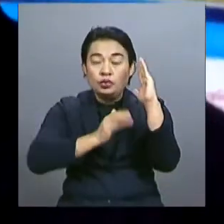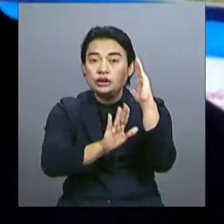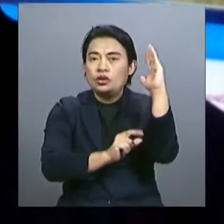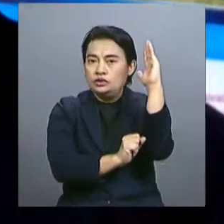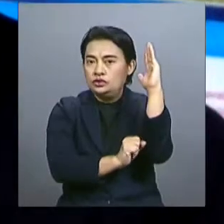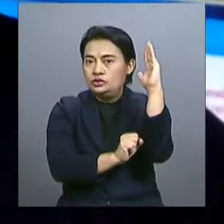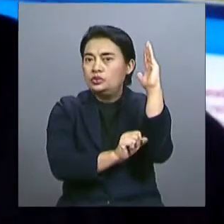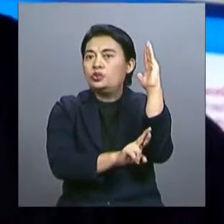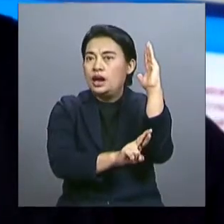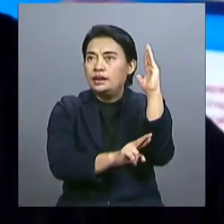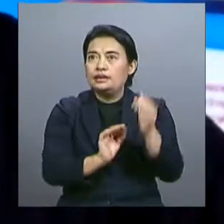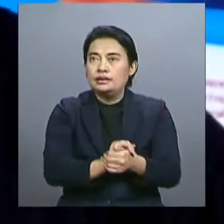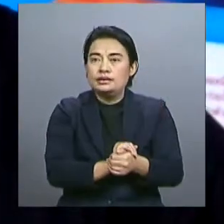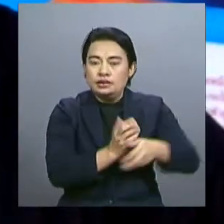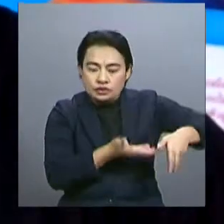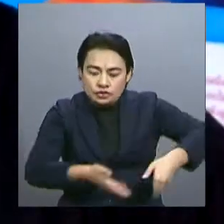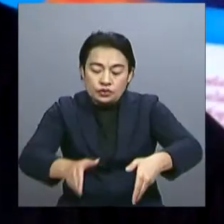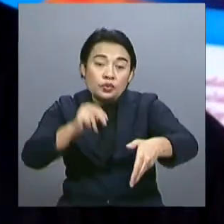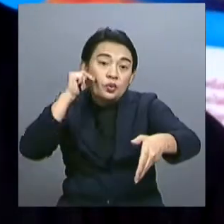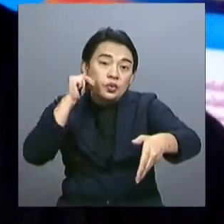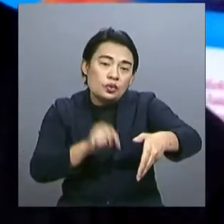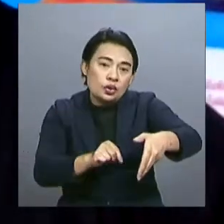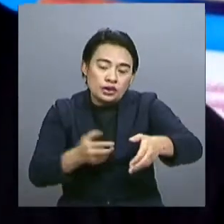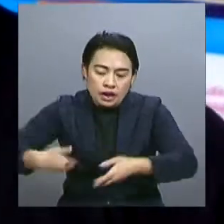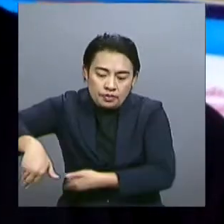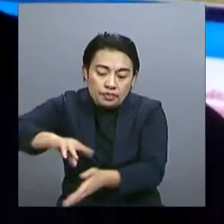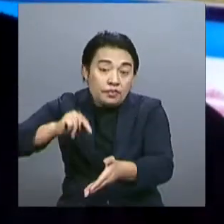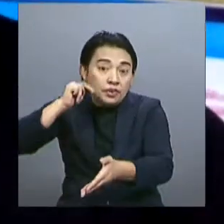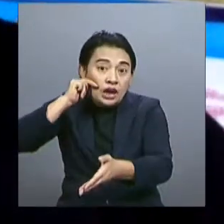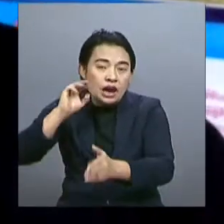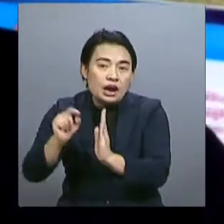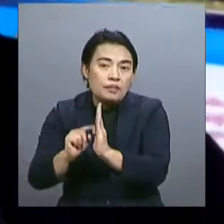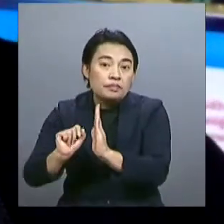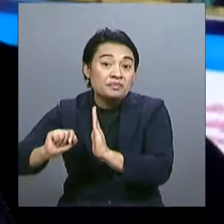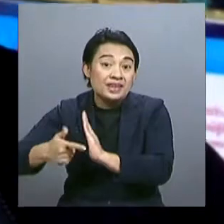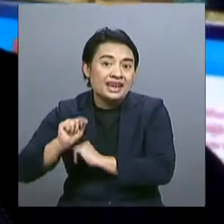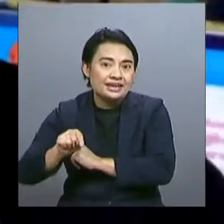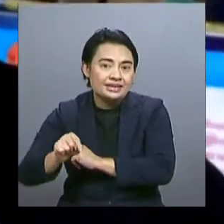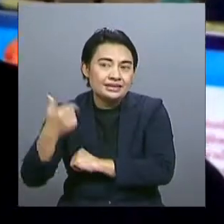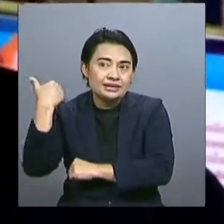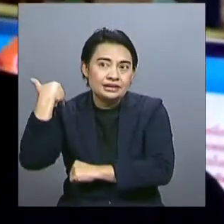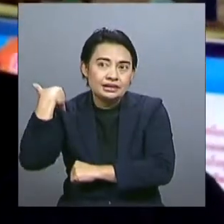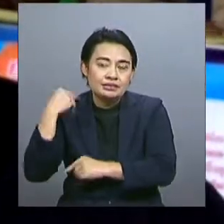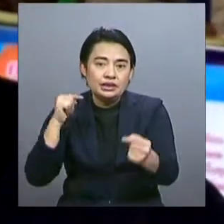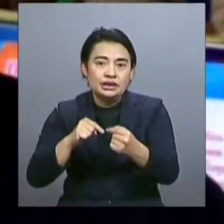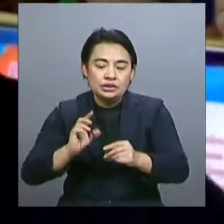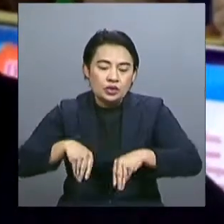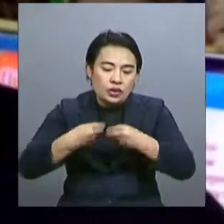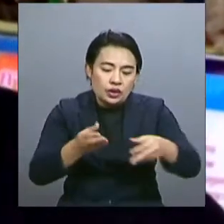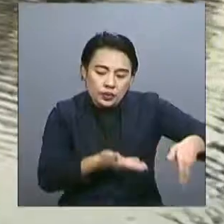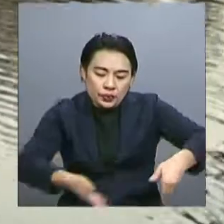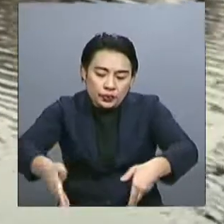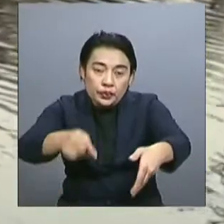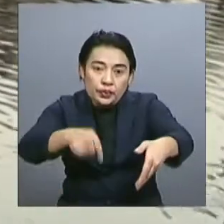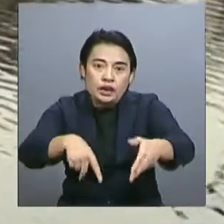ครับถ้าคลองยันกับคลองแสงเมื่อไหร่นะครับน้ำลดมานะครับก็ทั้งสร้างความเดือดร้อนให้แม่น้ำทั้งปีต